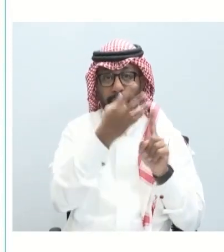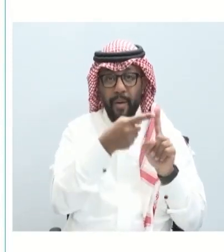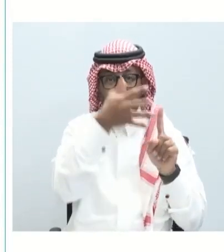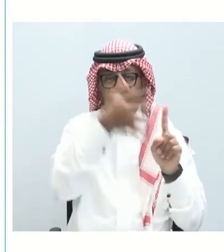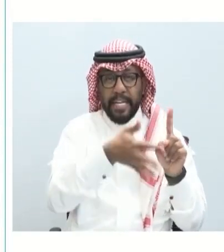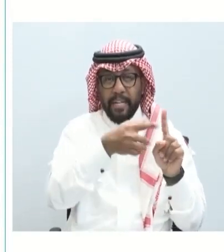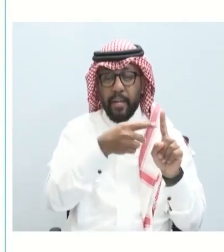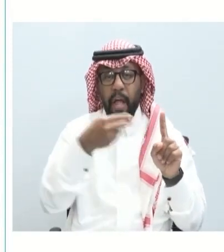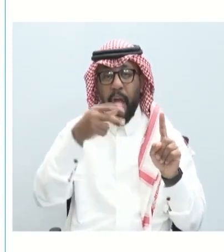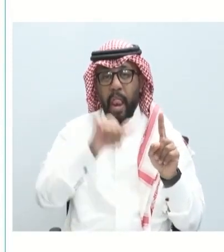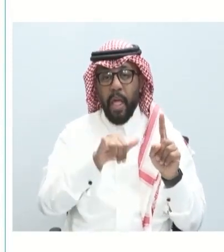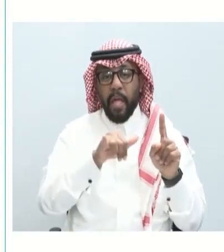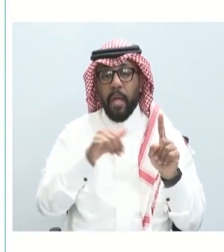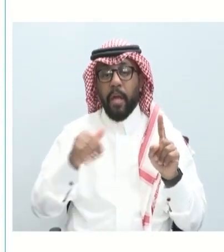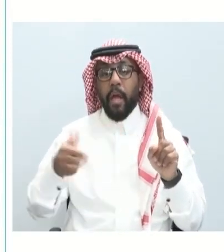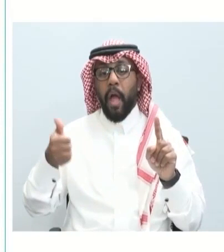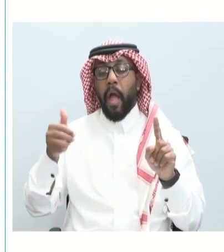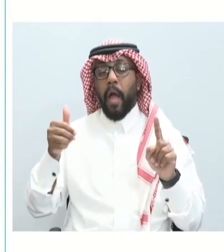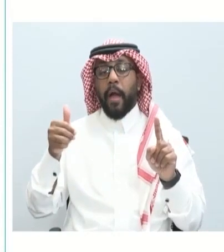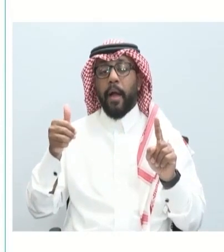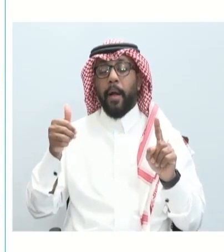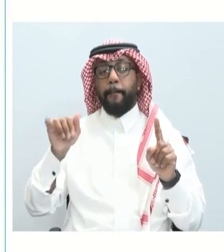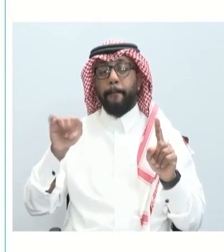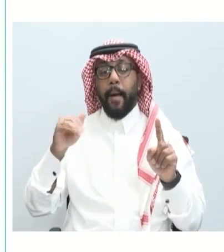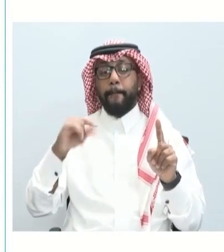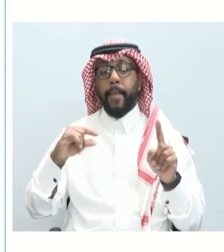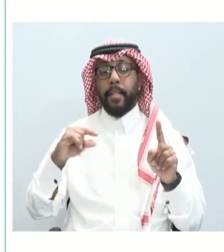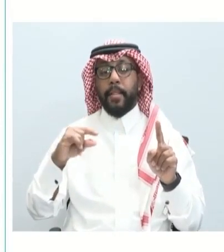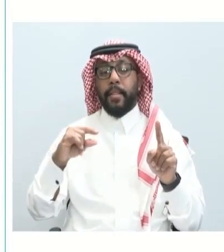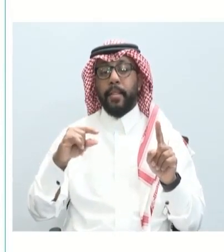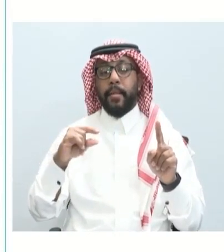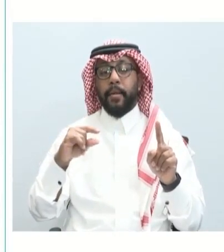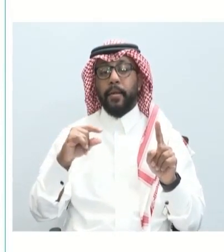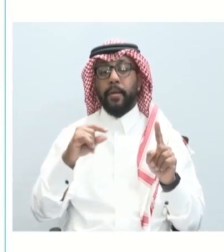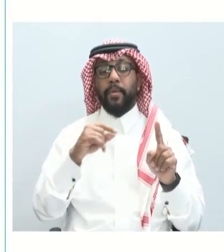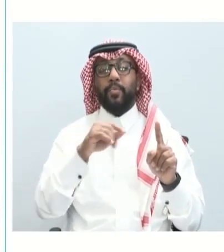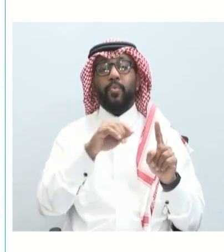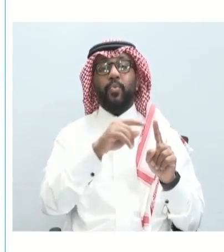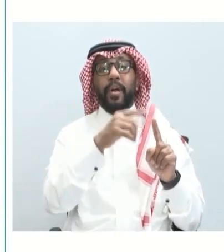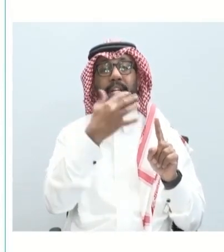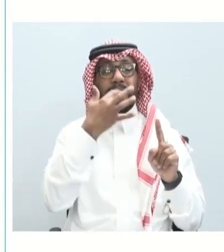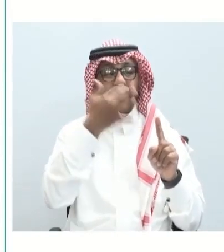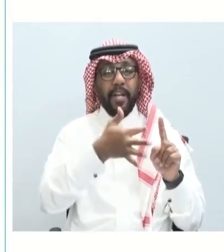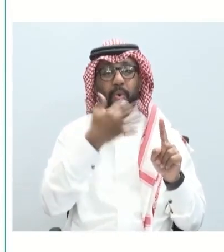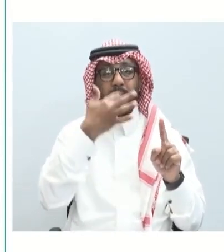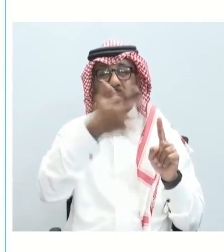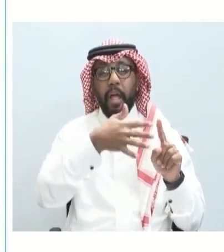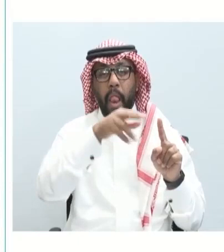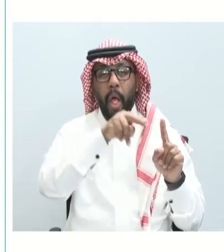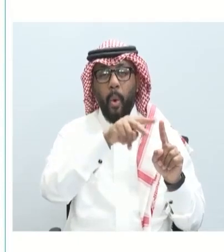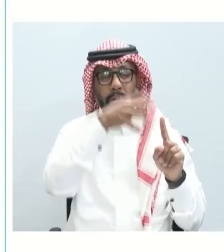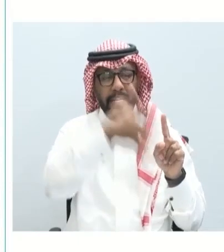سنا من احمد علي اكبر سنا من محمد وعيد